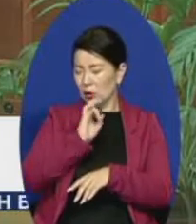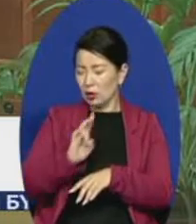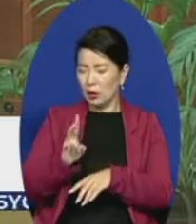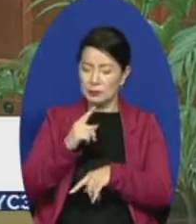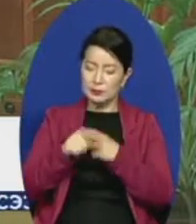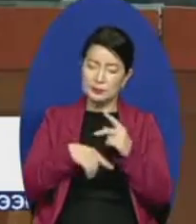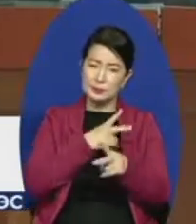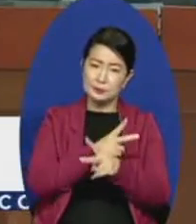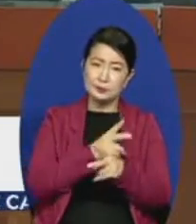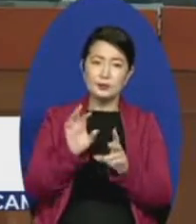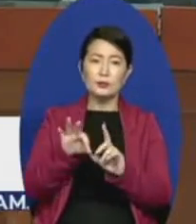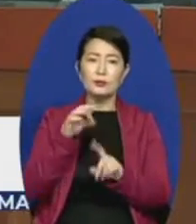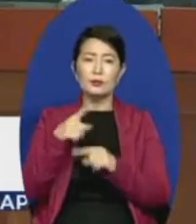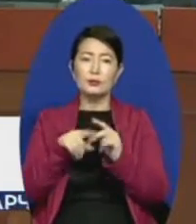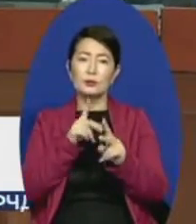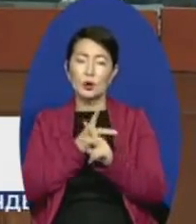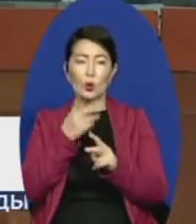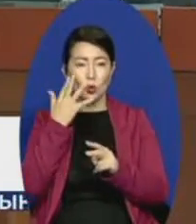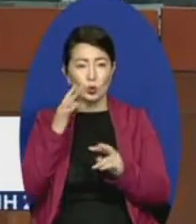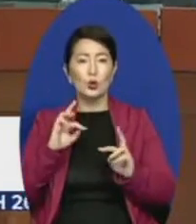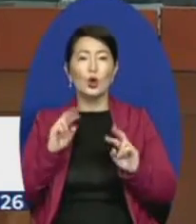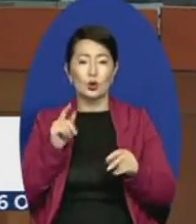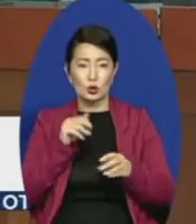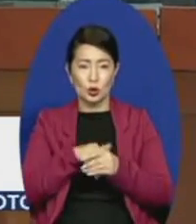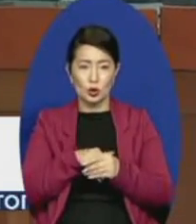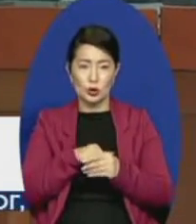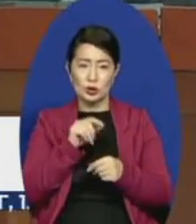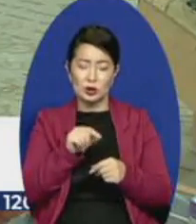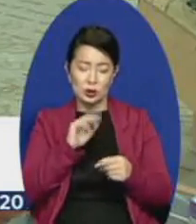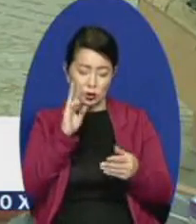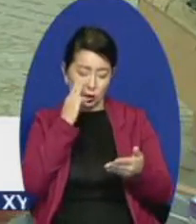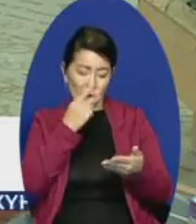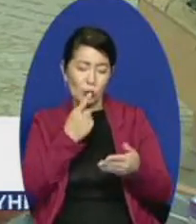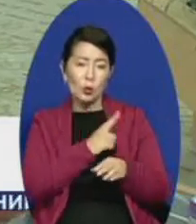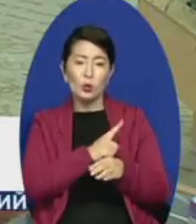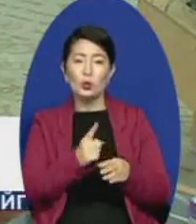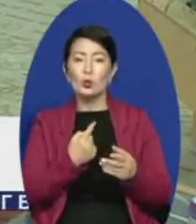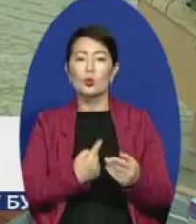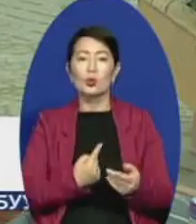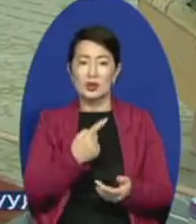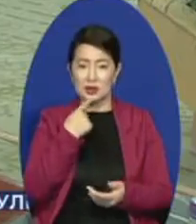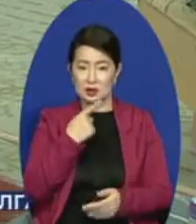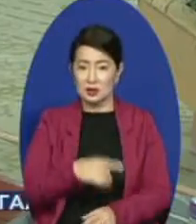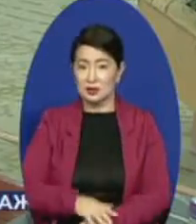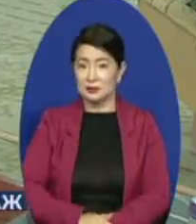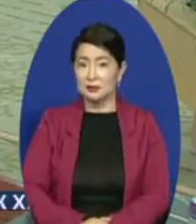тухай хувьд, сонгуулийн тухай хувьд удахгүй өөрчлөлт орно, үүнээс тодорхой үр дүн хүлээж байгааг тэд хэлж байлаа.